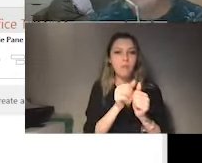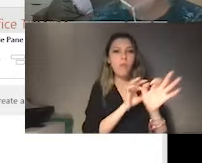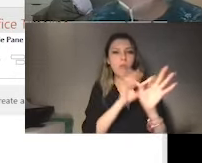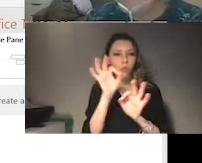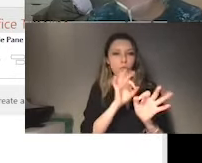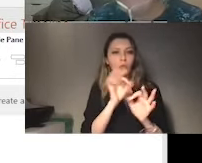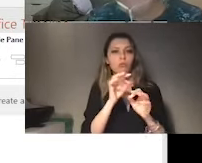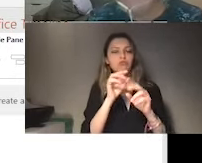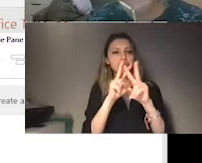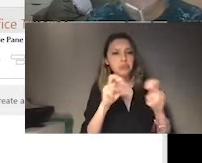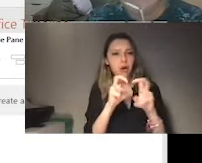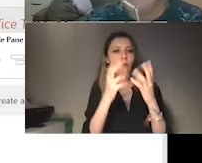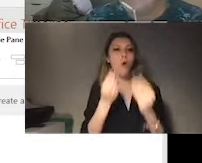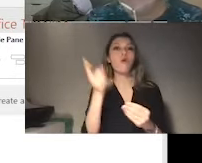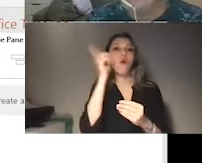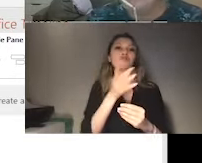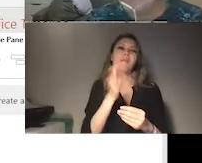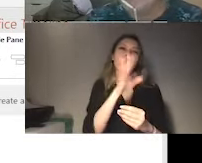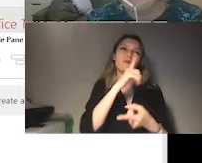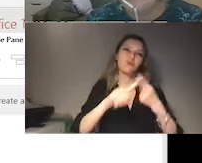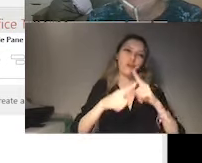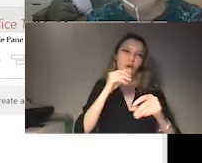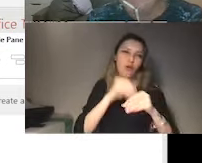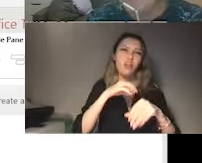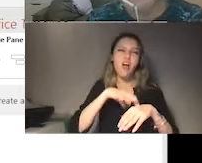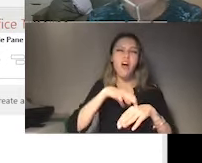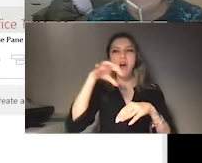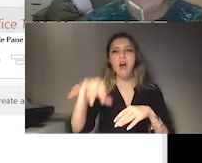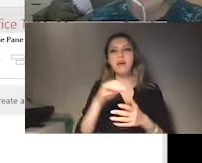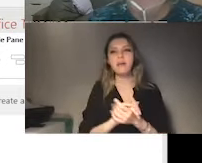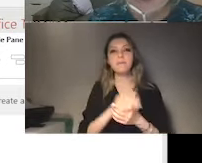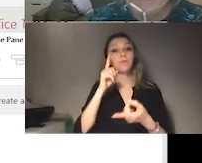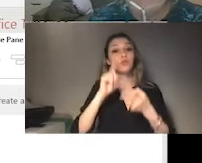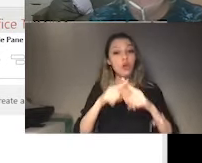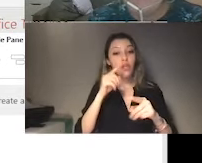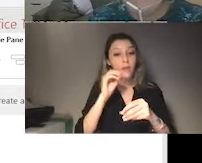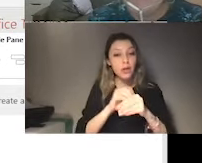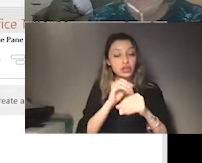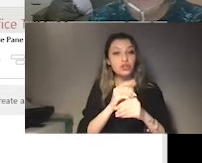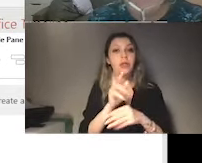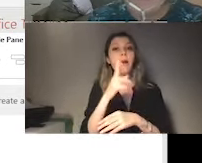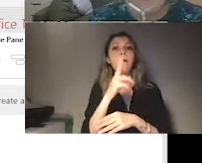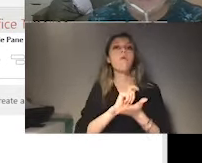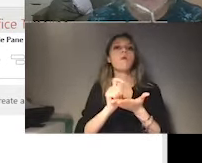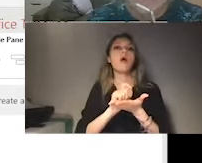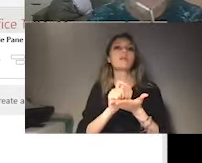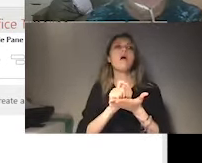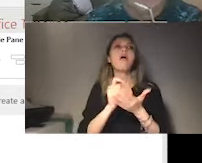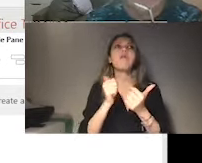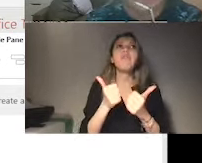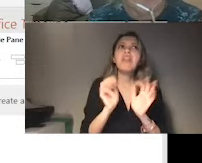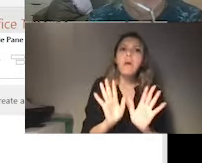sözleşmelerden ayrılan bir tarafı var. Yani sözleşmelere rapor yazmak ya da onları yazmaktan birazcık daha